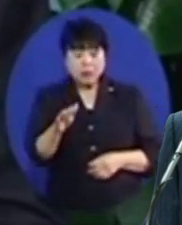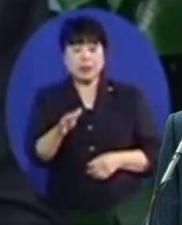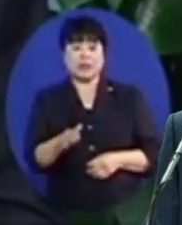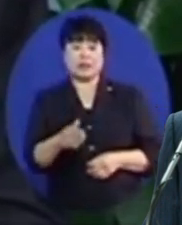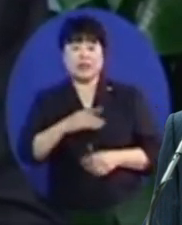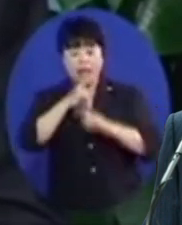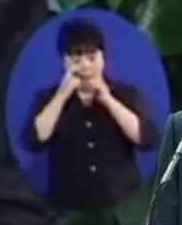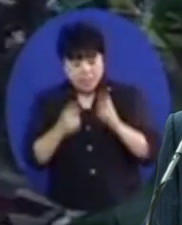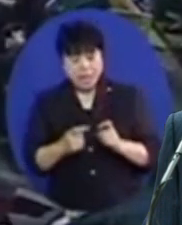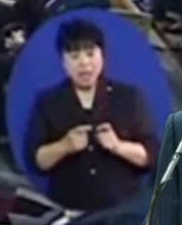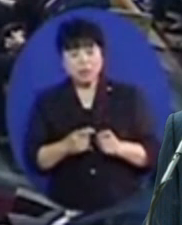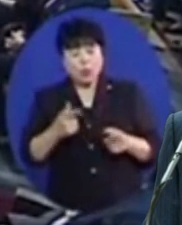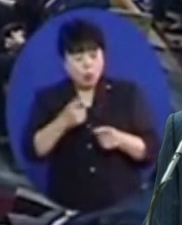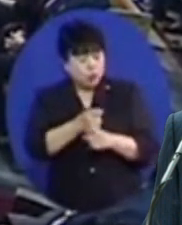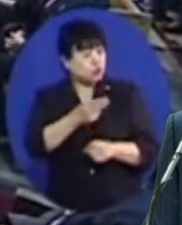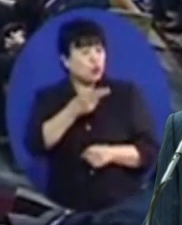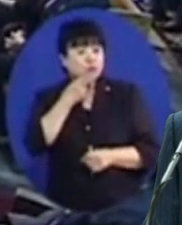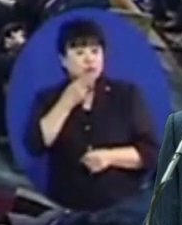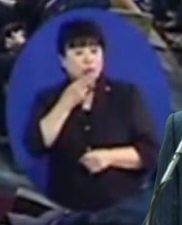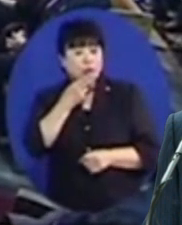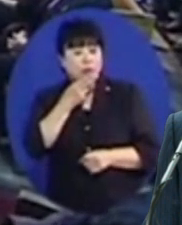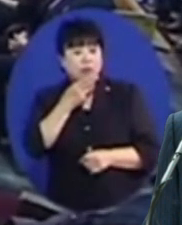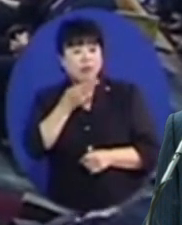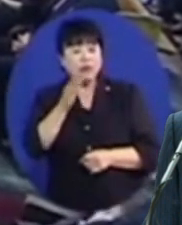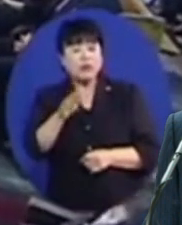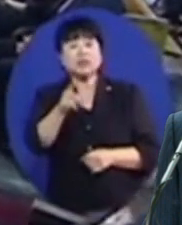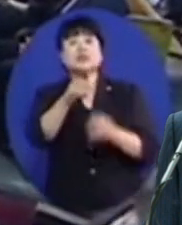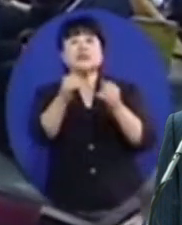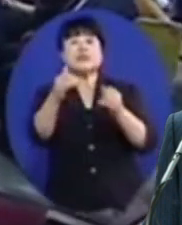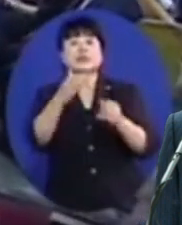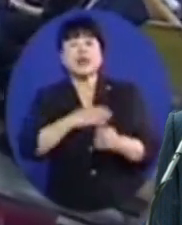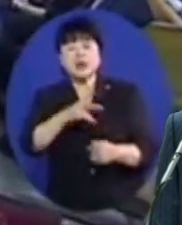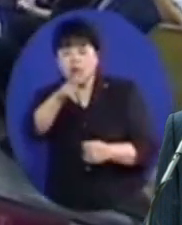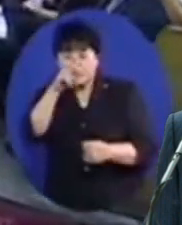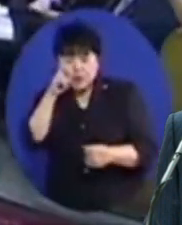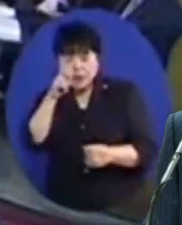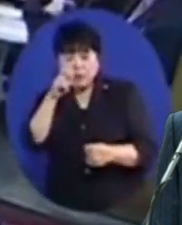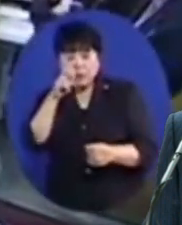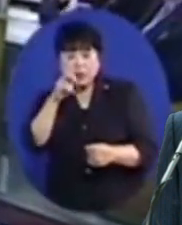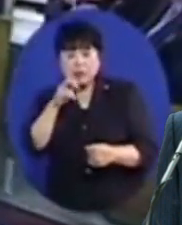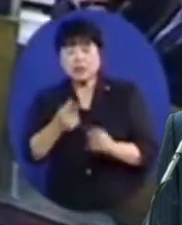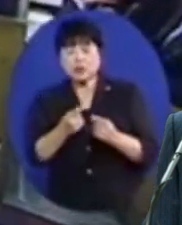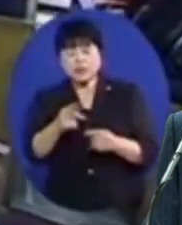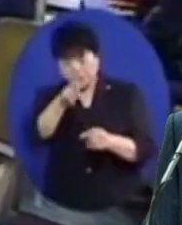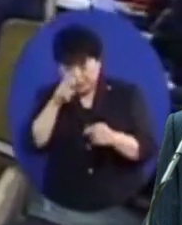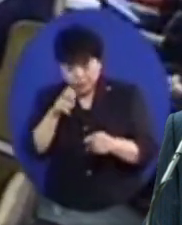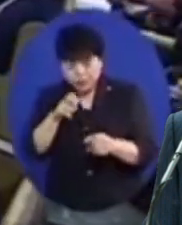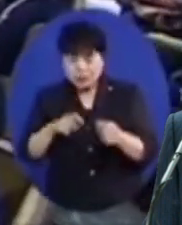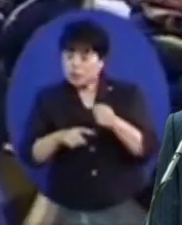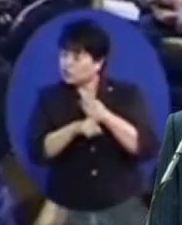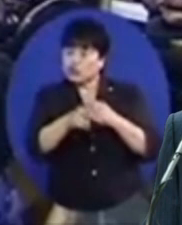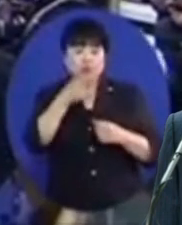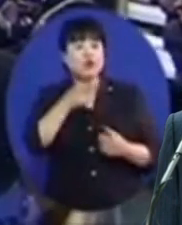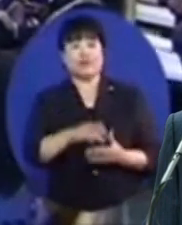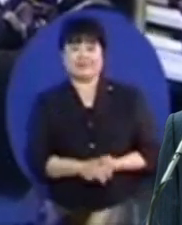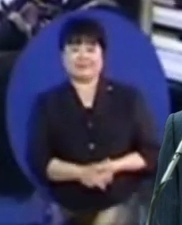내 개인적으로 아무 원한도 갖고 있지 않습니다. 저 사람들이 나를 미워한다고 나도 저들을 미워할 이유가